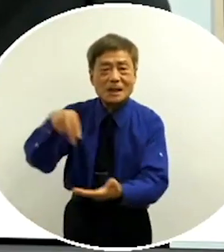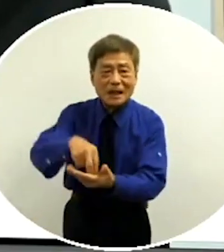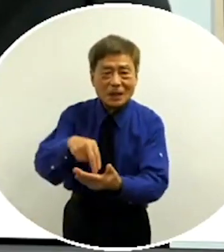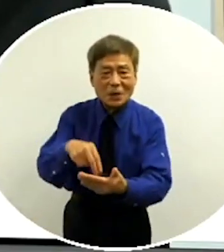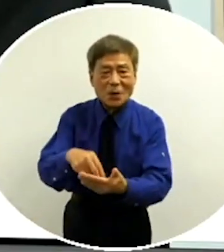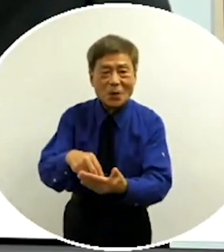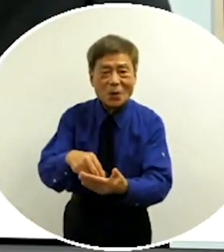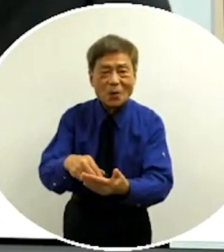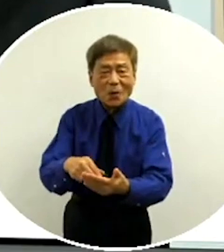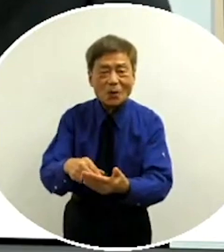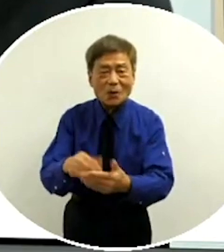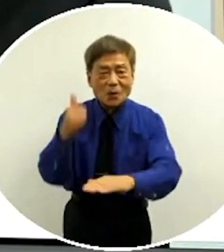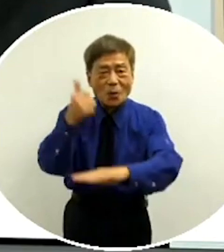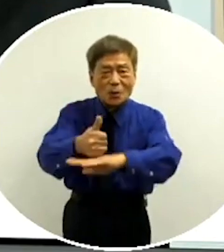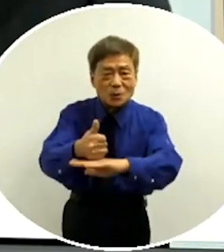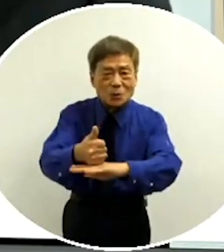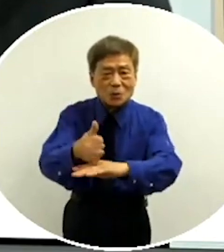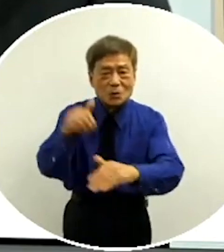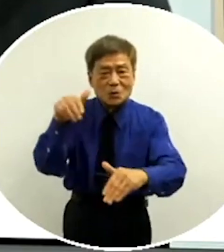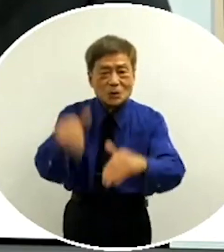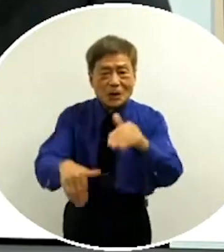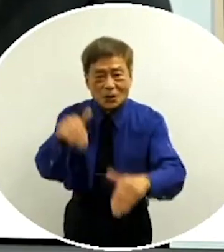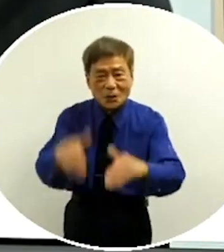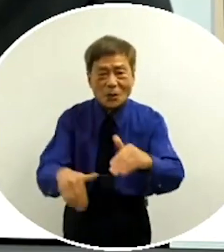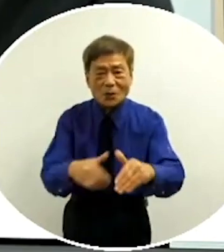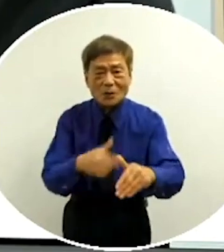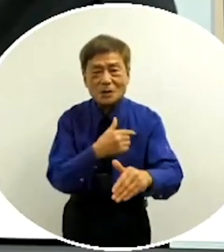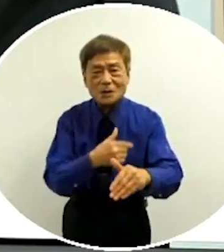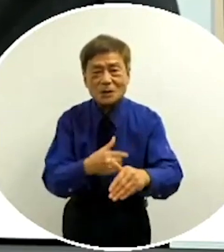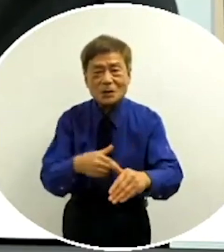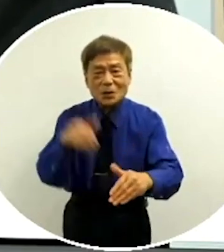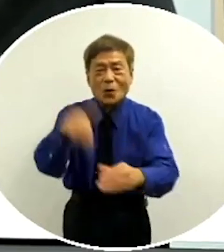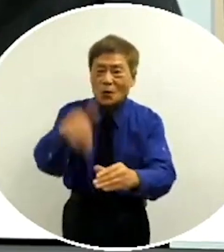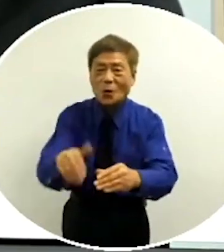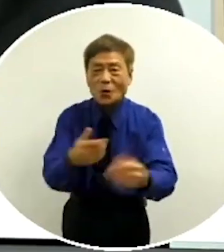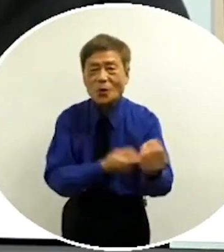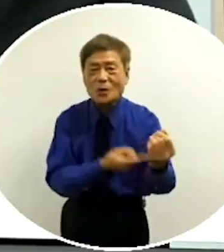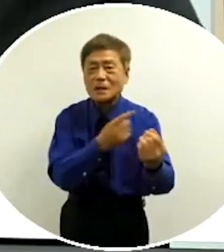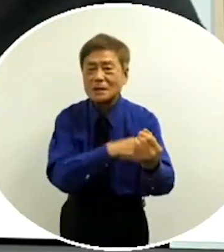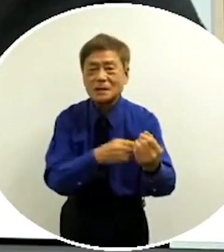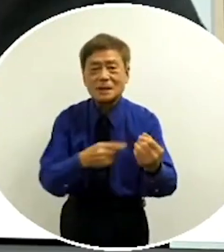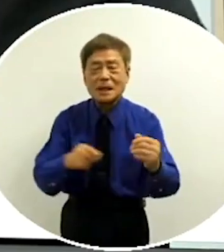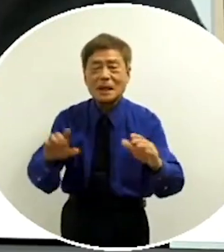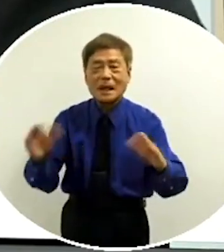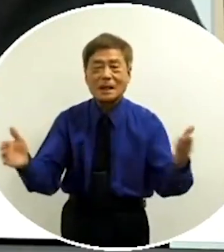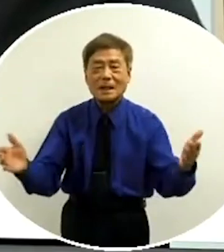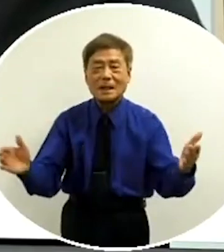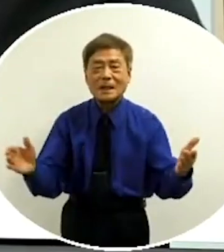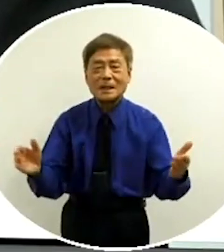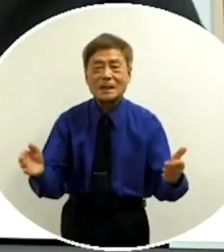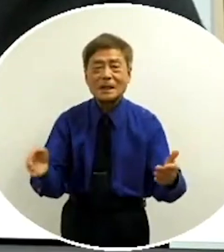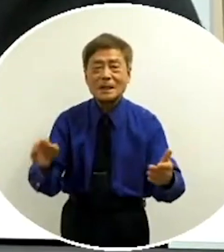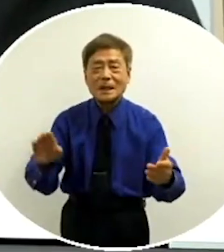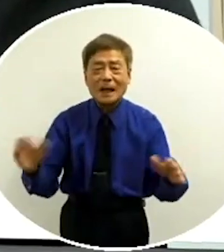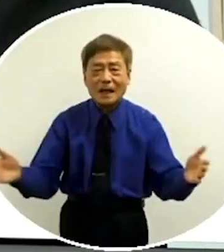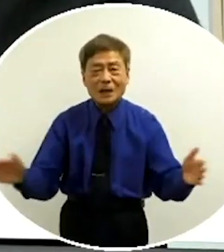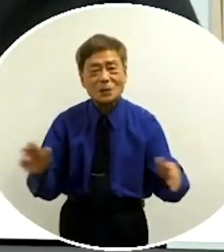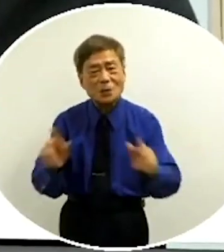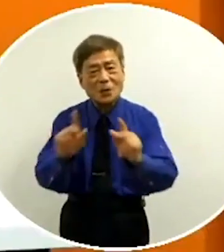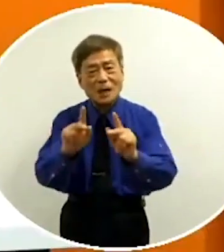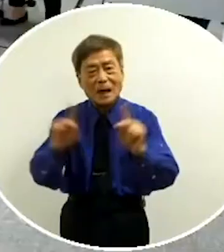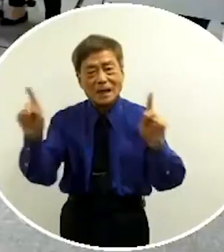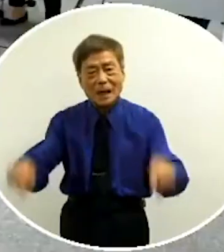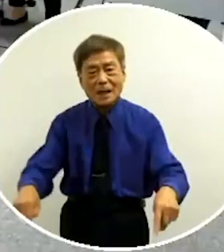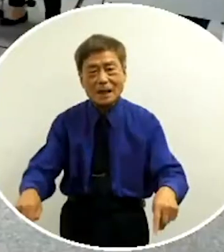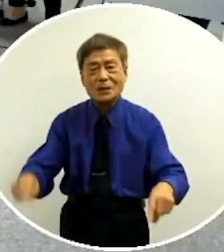は本当にそれでいいのかあるいはそのその辺がちょっと課題かなと思いますはいありがとうございました